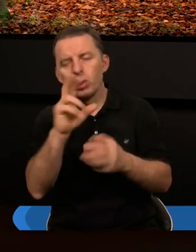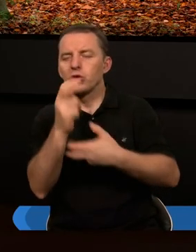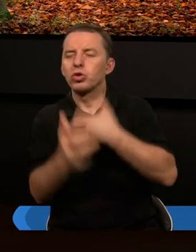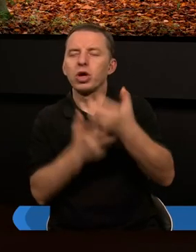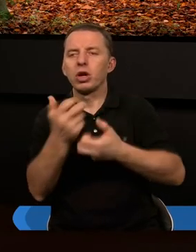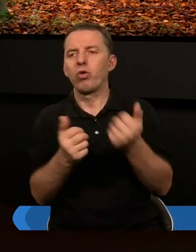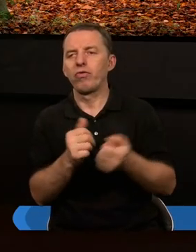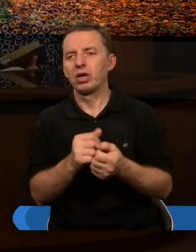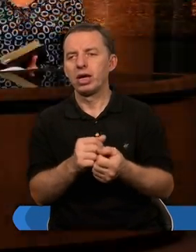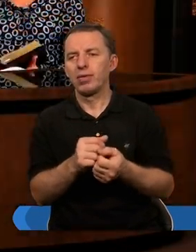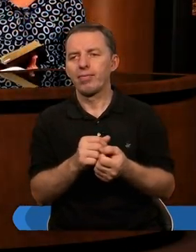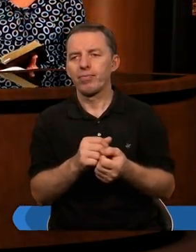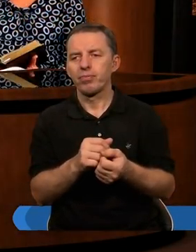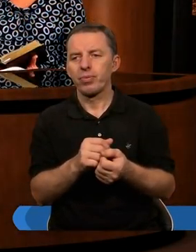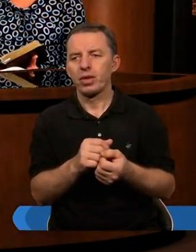uczynków.